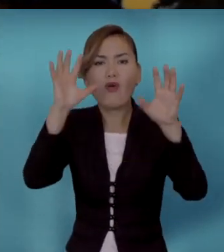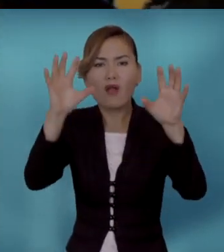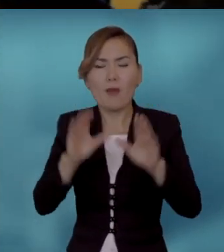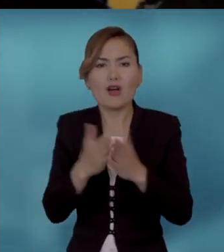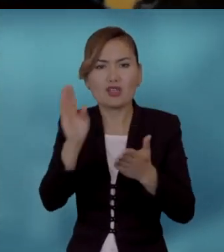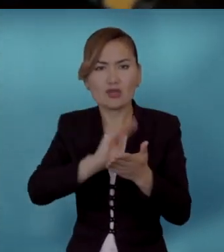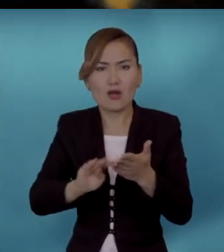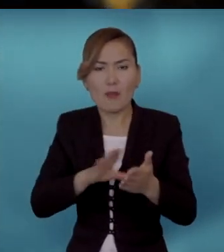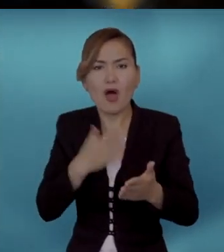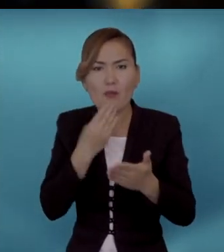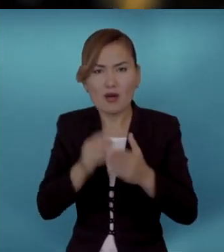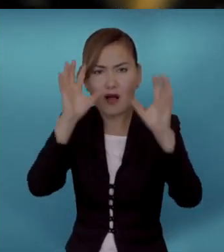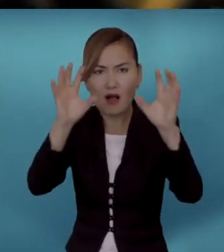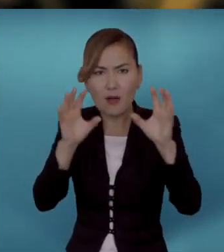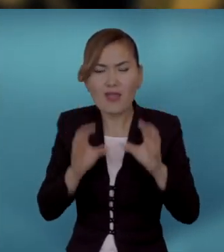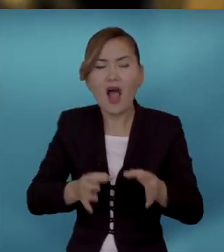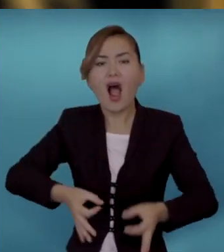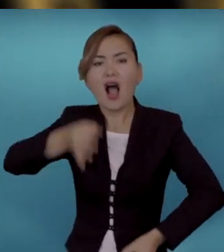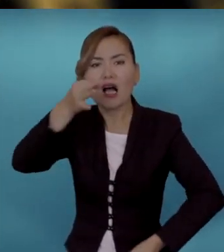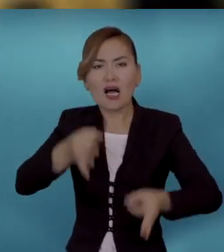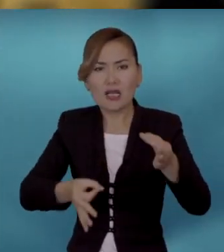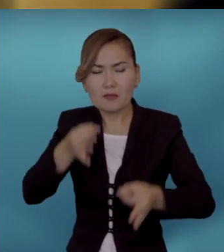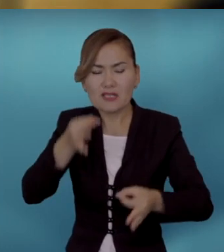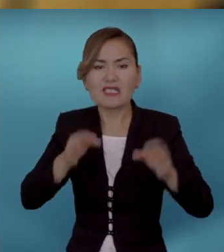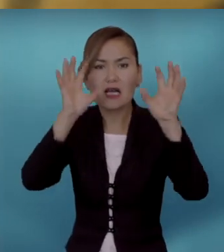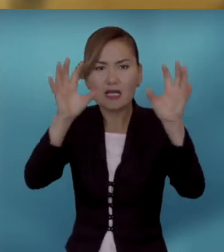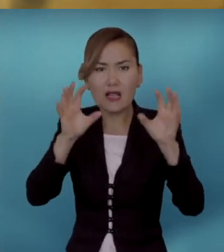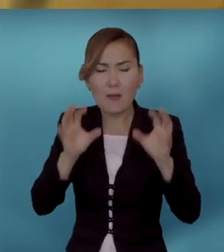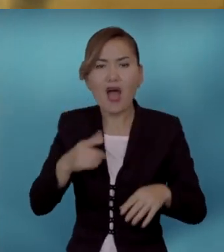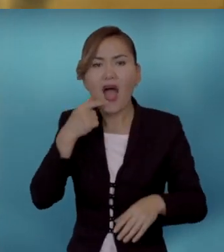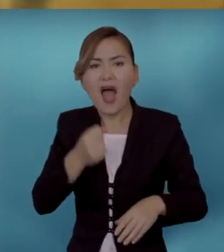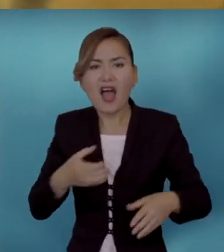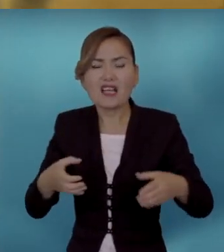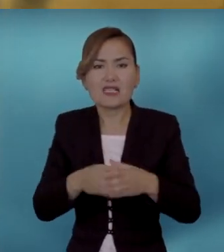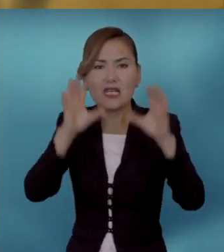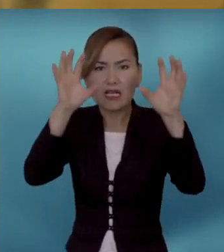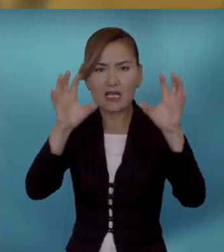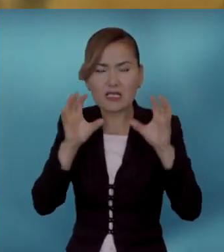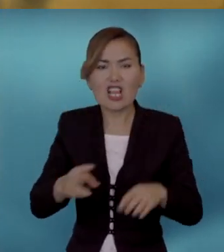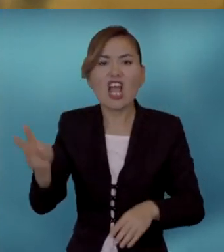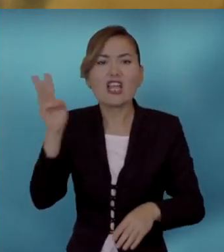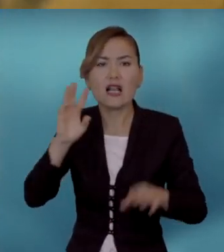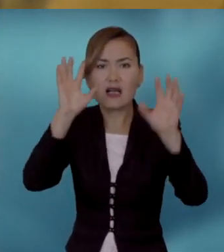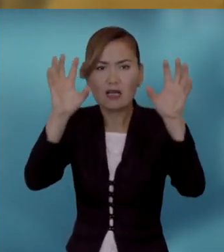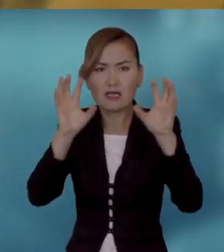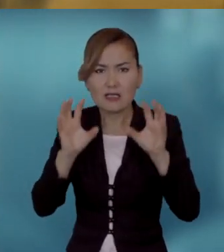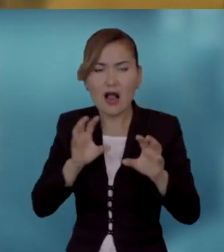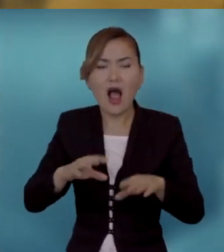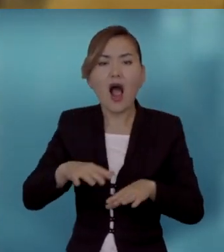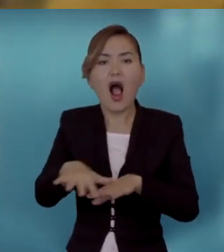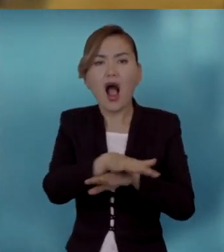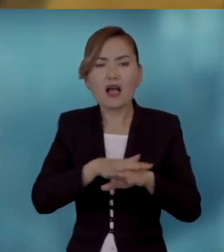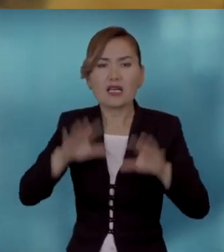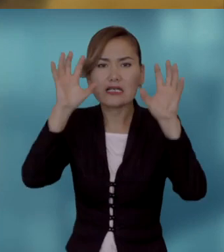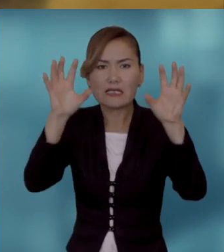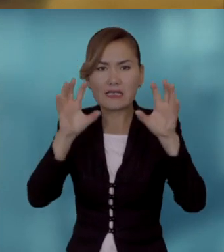хандығы Еуразиядағы ең ірі мемлекеттердің бірі атанды. Ол сайып келгенде Қазақтың кең байтақ даласында бір тұтас